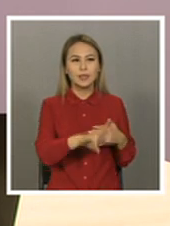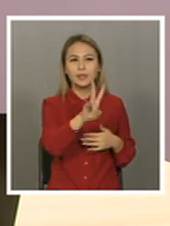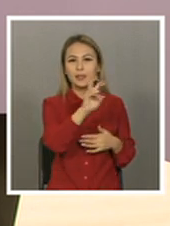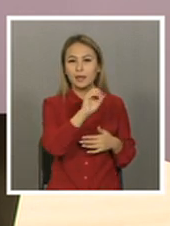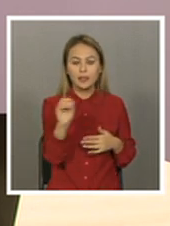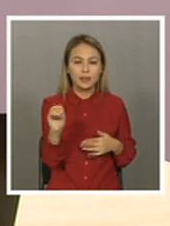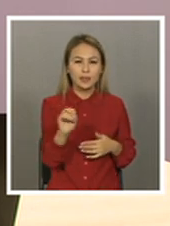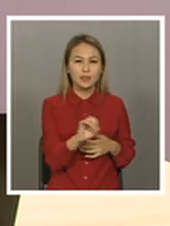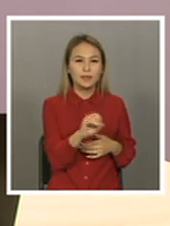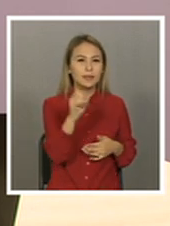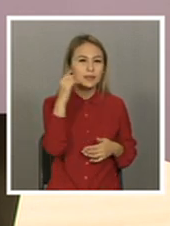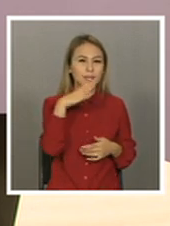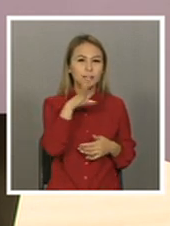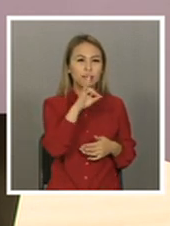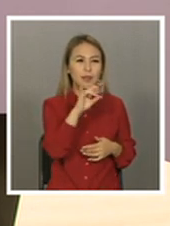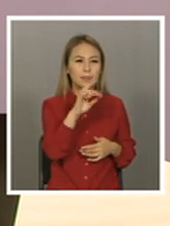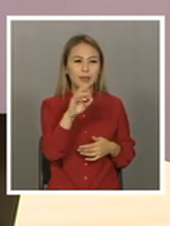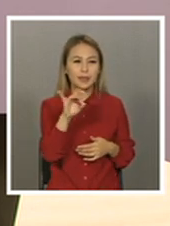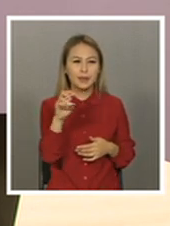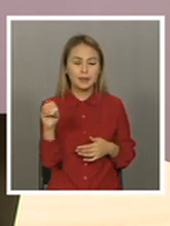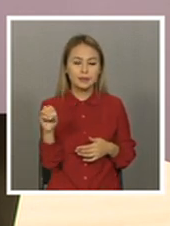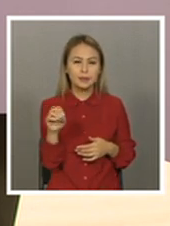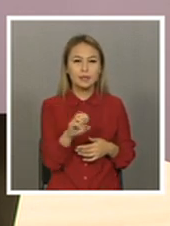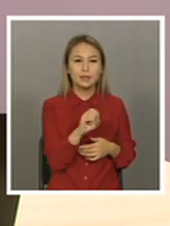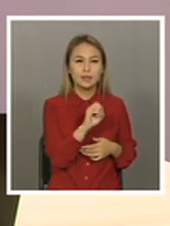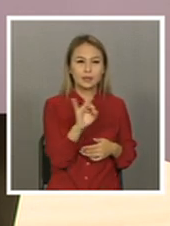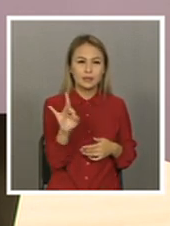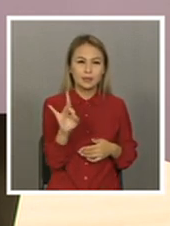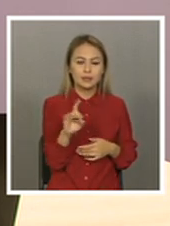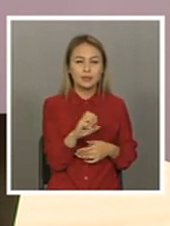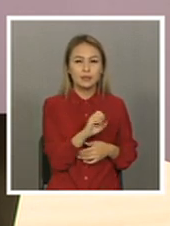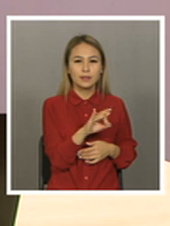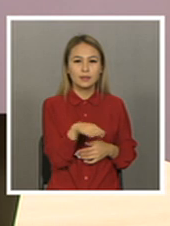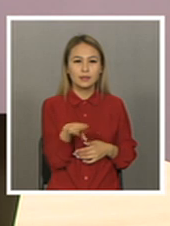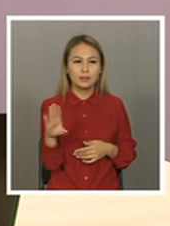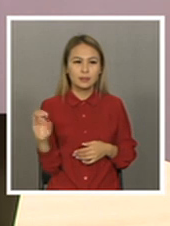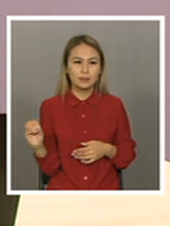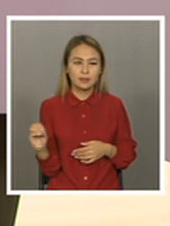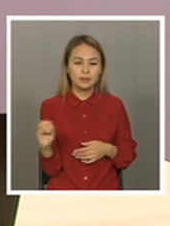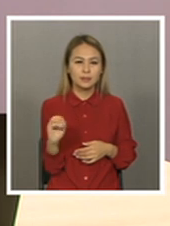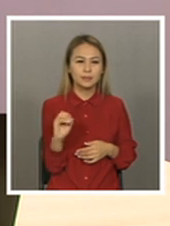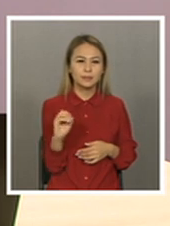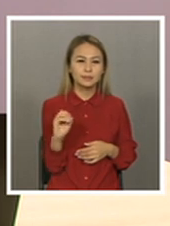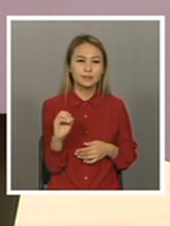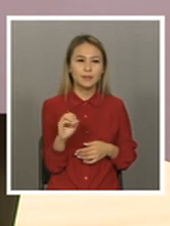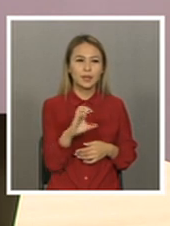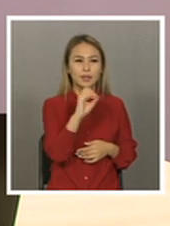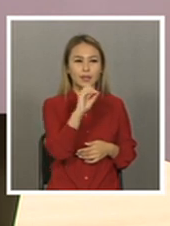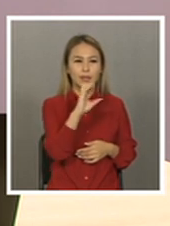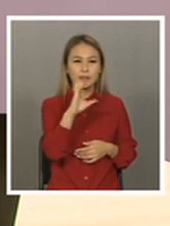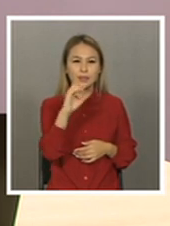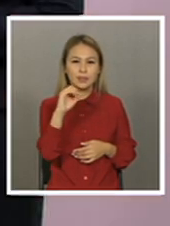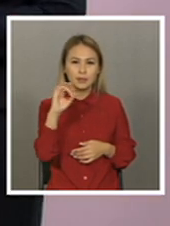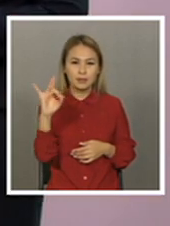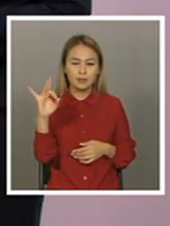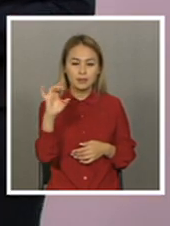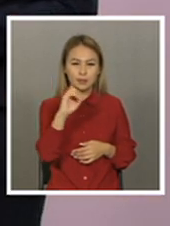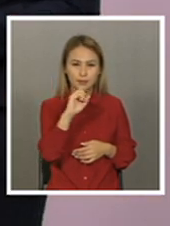не, немере, ер, ерте,